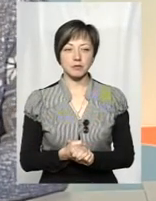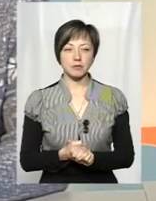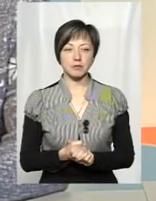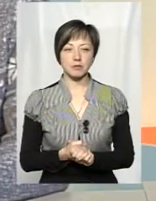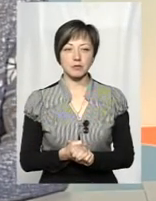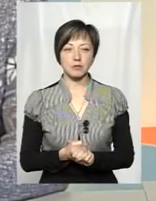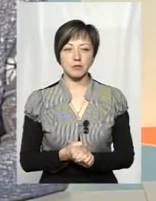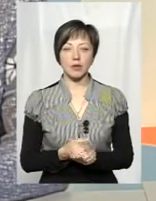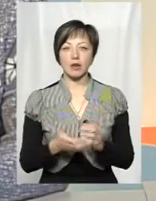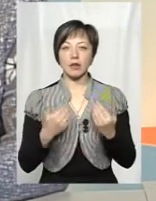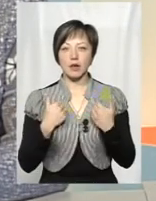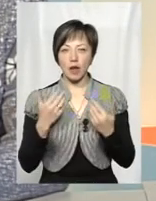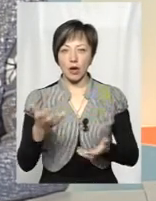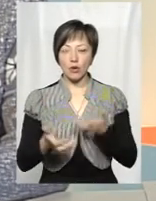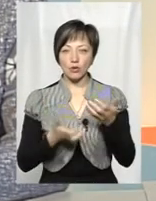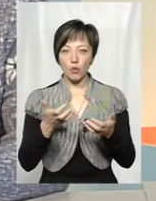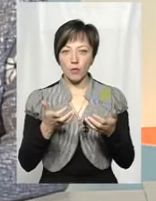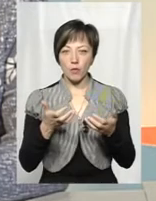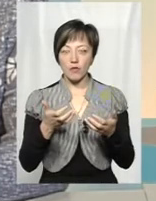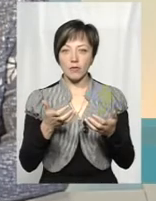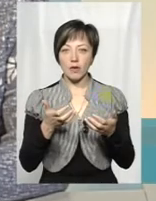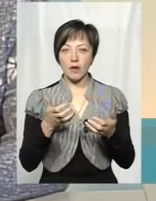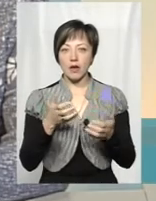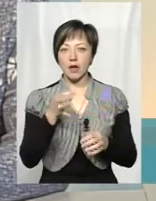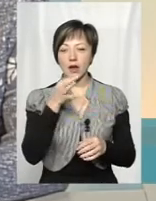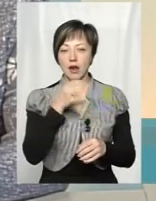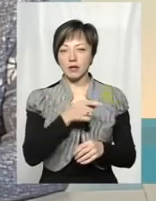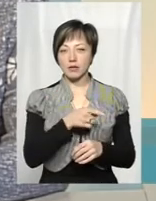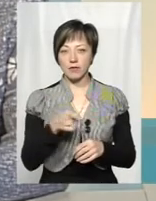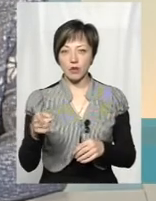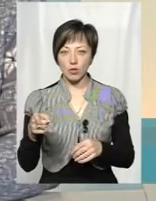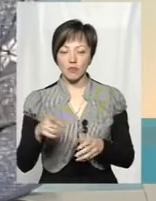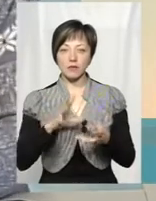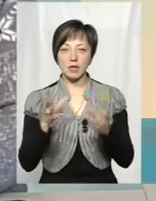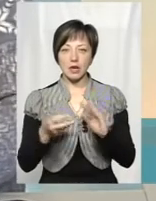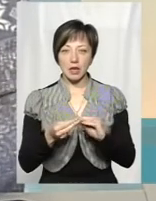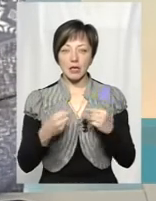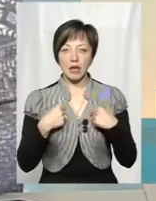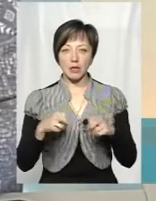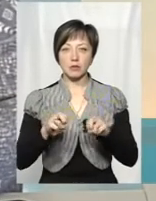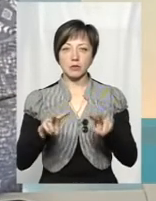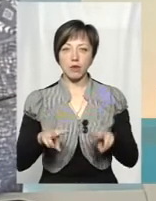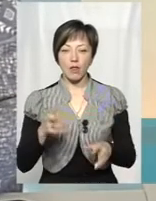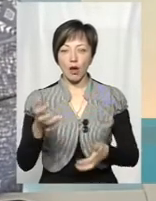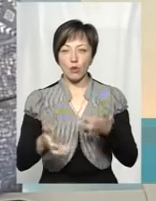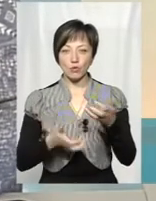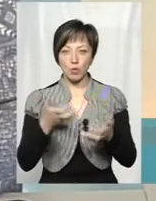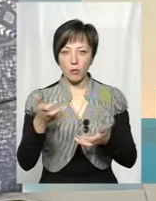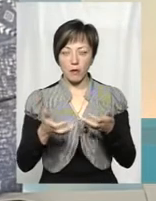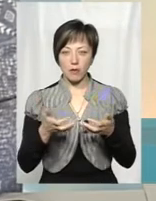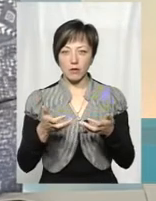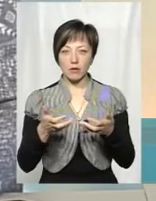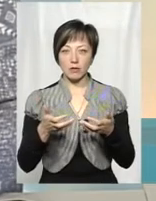розкопував курган ранньозалізного віку, а взагалі я спеціалізувався на розкопках